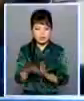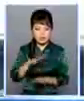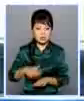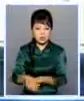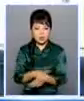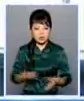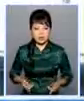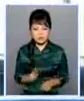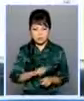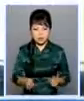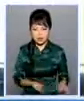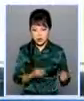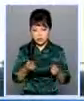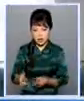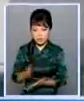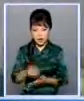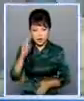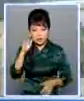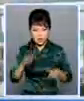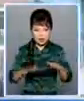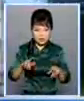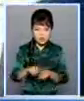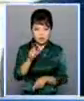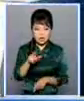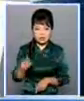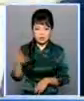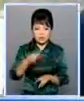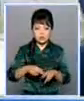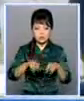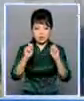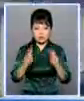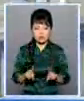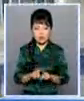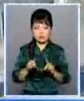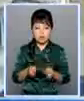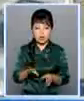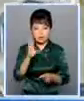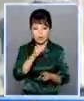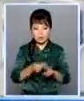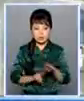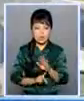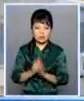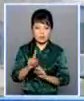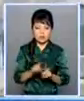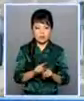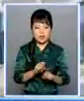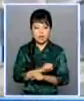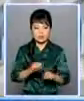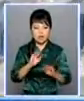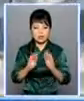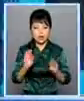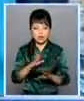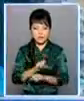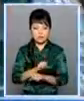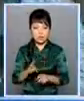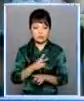жерге әкетілді. Оқшауланған күдіктілер арнайы құрылымдардың қызметкерлері оларды ұстау әрекетін бастамай тұрып, бірнеше жарылғыш құрылғыны іске